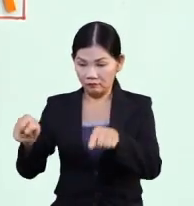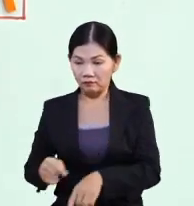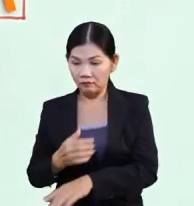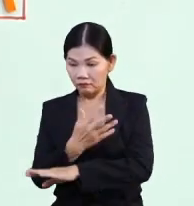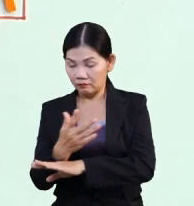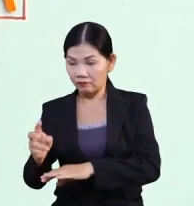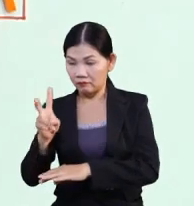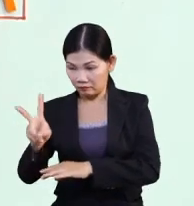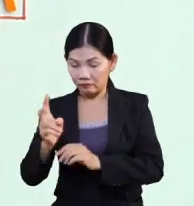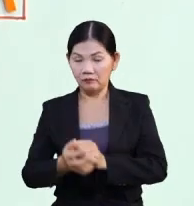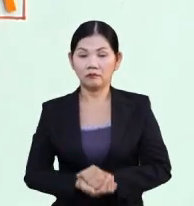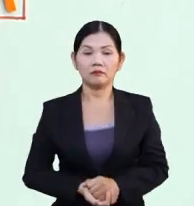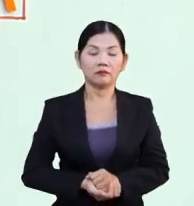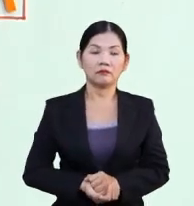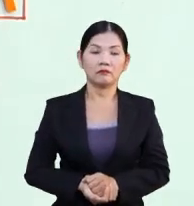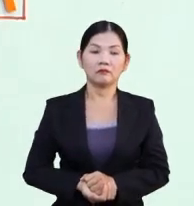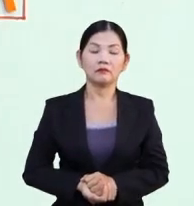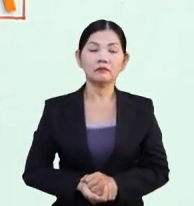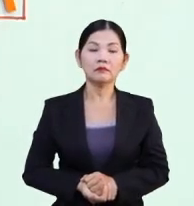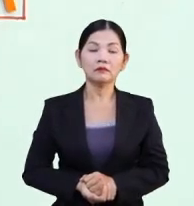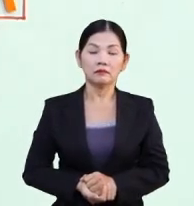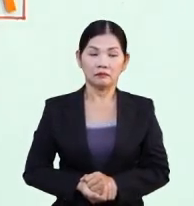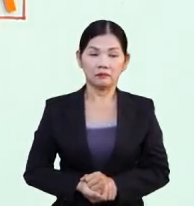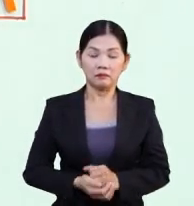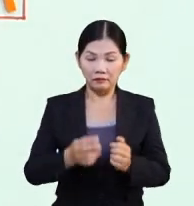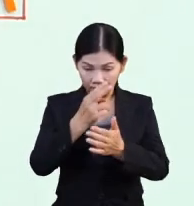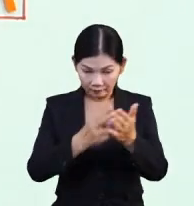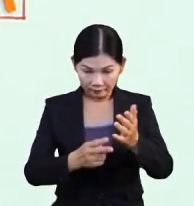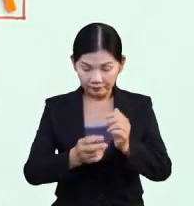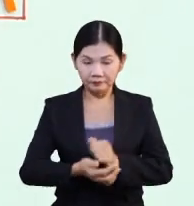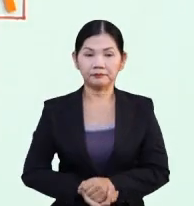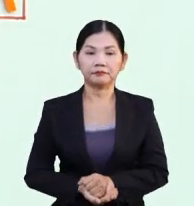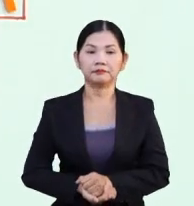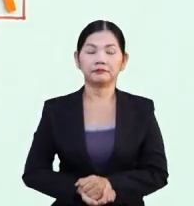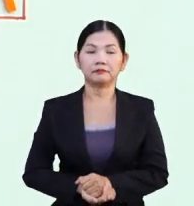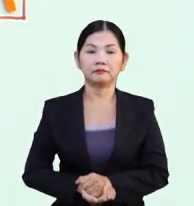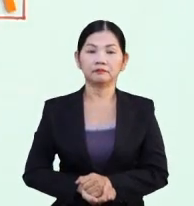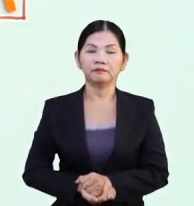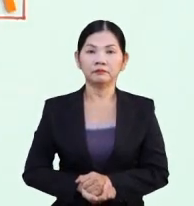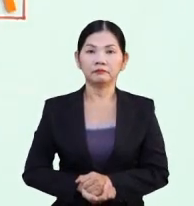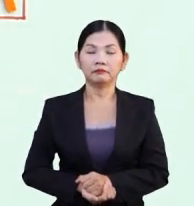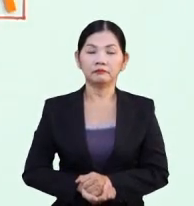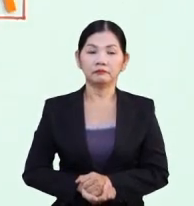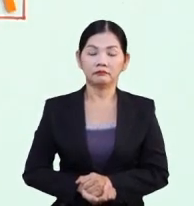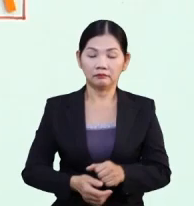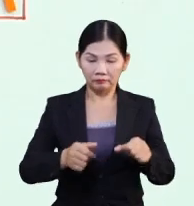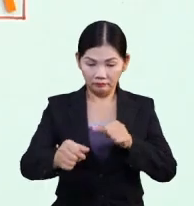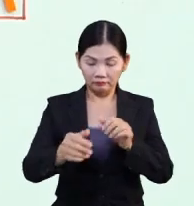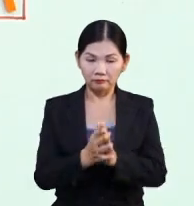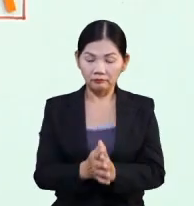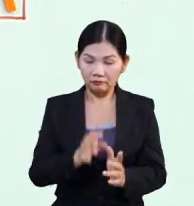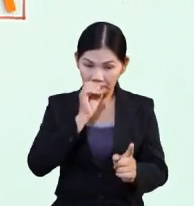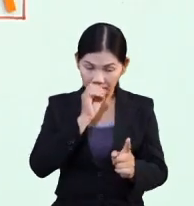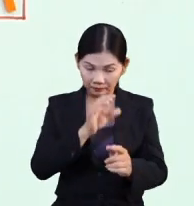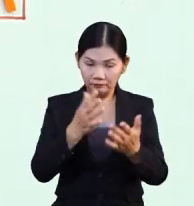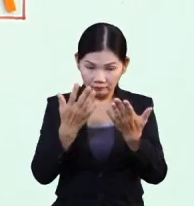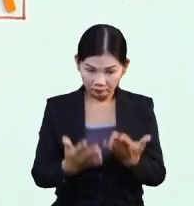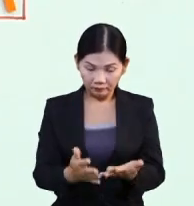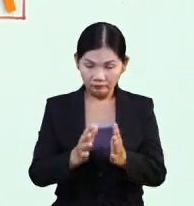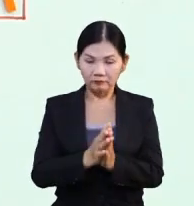ចំការទី2 បានចំនួនប៉ុណ្ណេះ ចា អញ្ចឹងគេសួររកអ្វីគាត់ដឹងហ៎ ចា